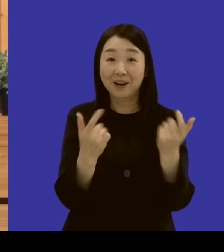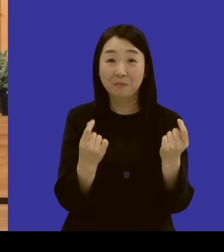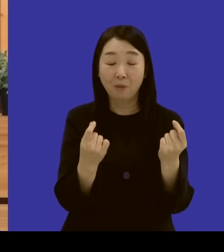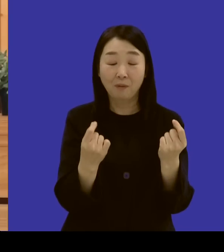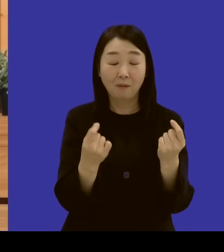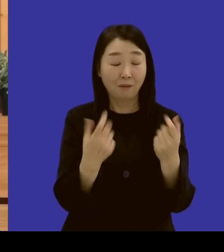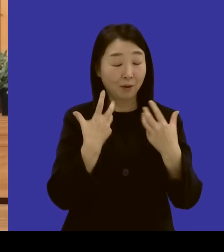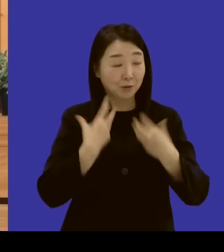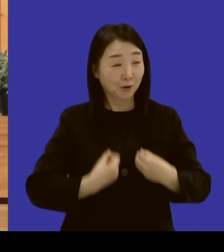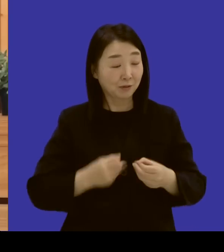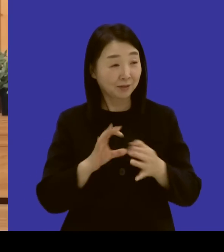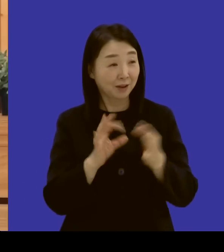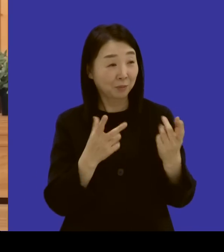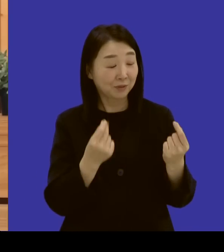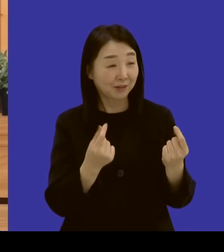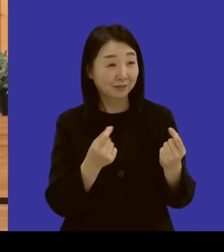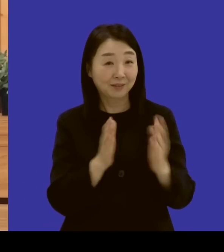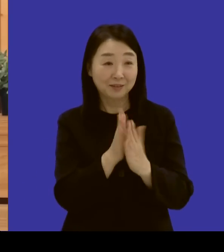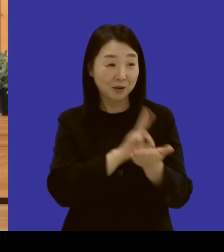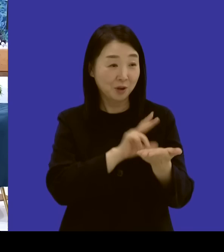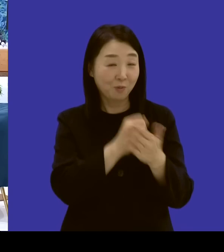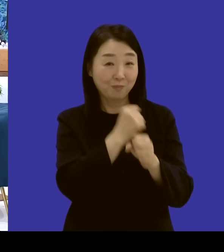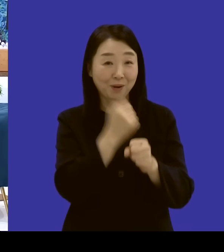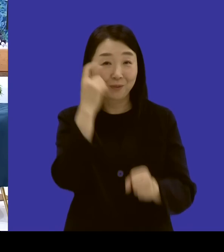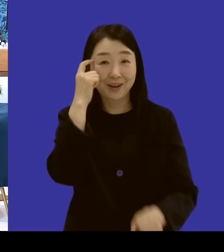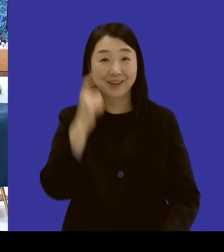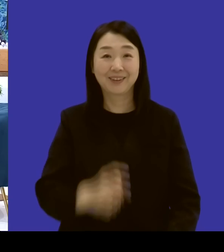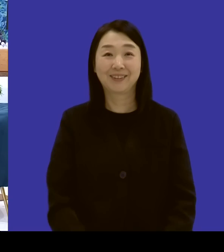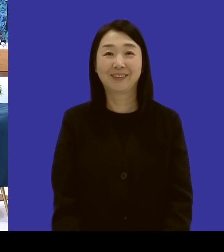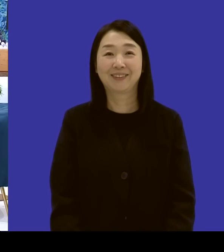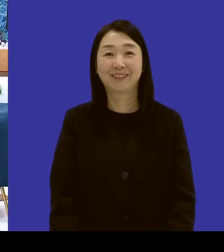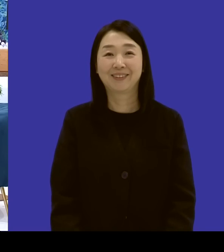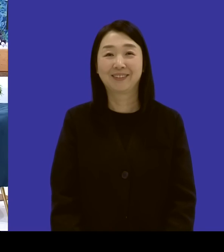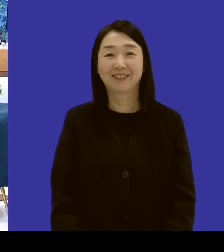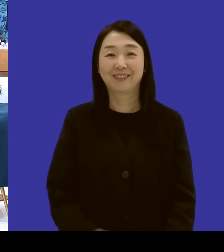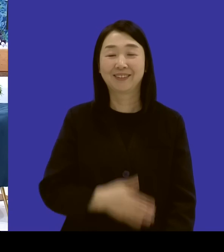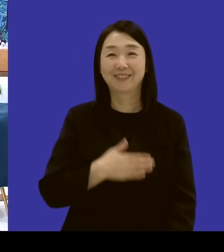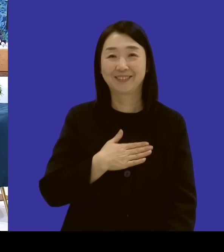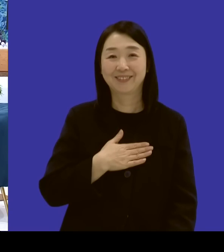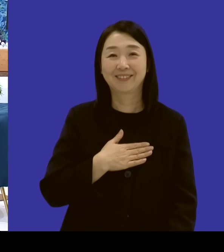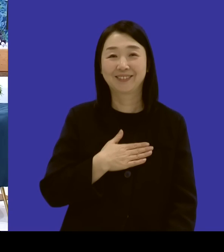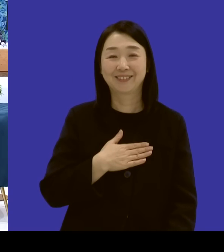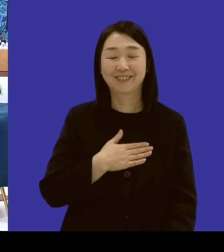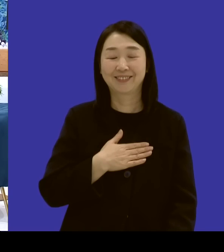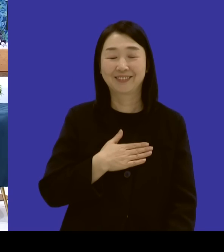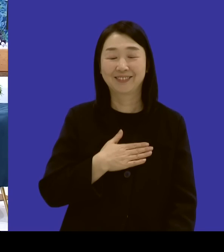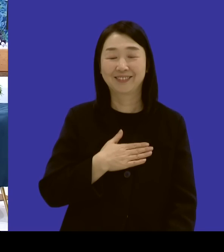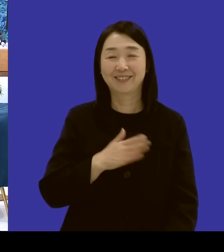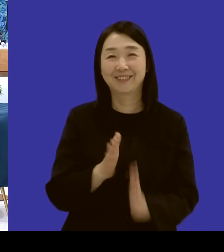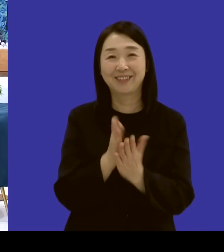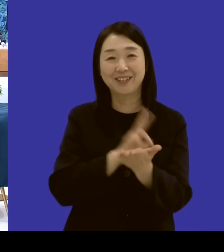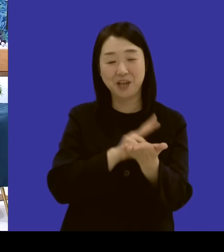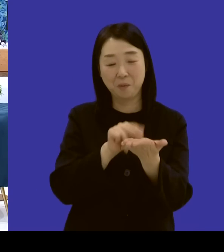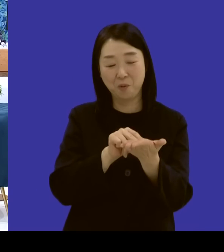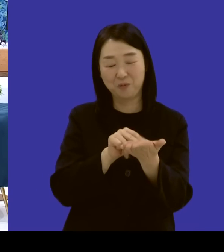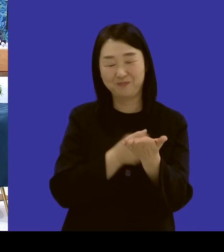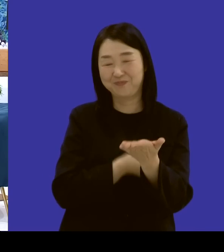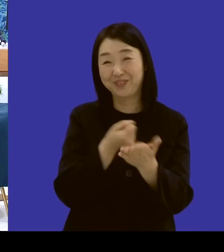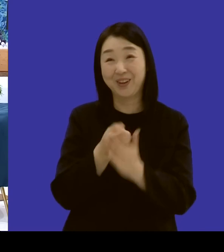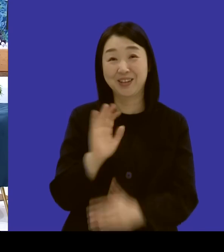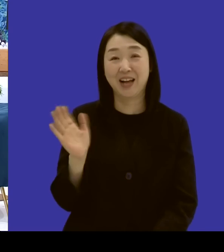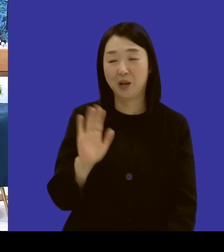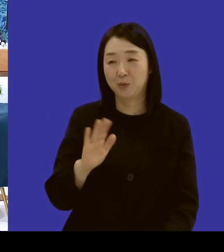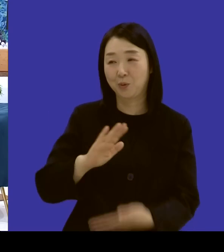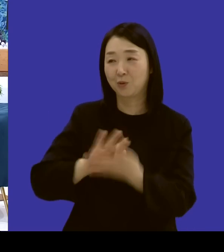것 같은데 책 제목을 그렇게 뽑으신 이유가 있을까요? 제가 물론 붙인 제목은 아닙니다. 근데 출판사에서